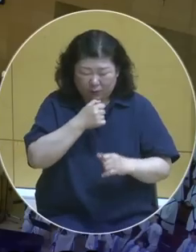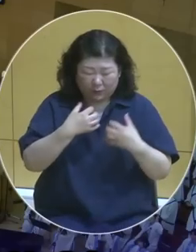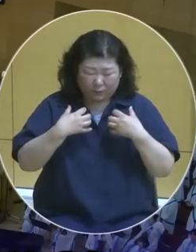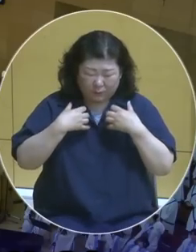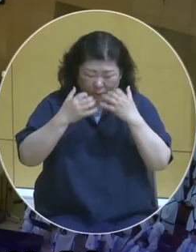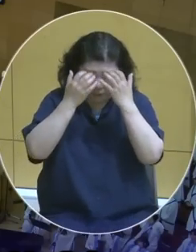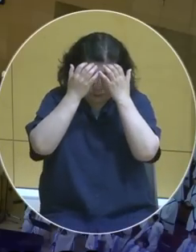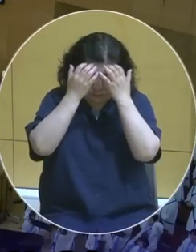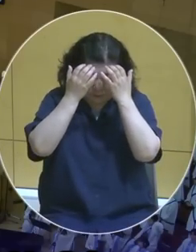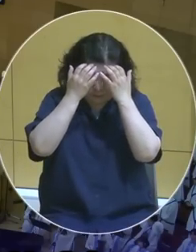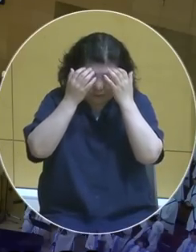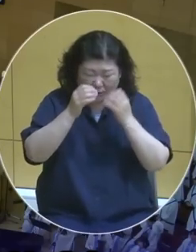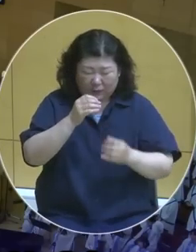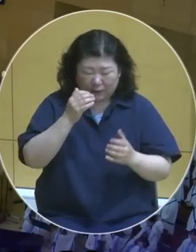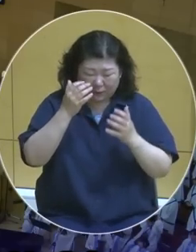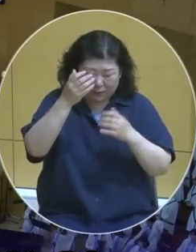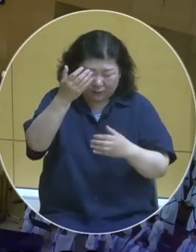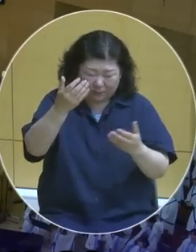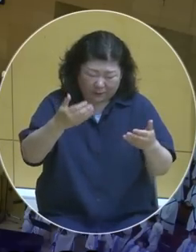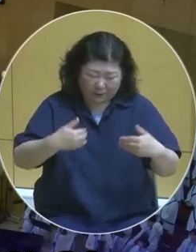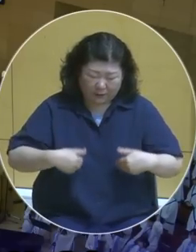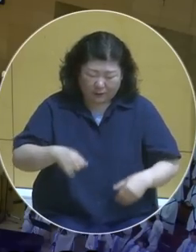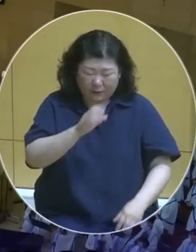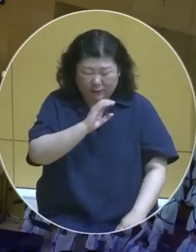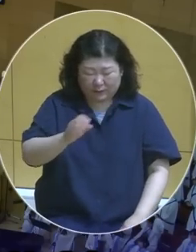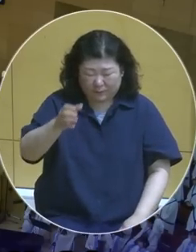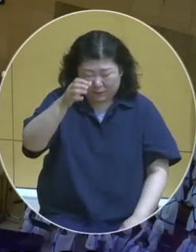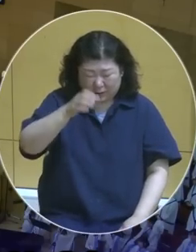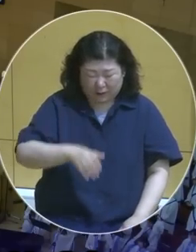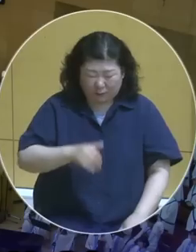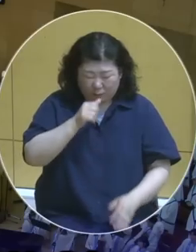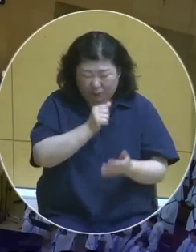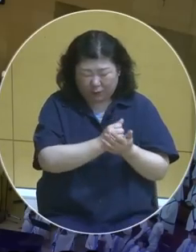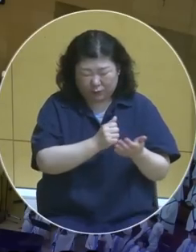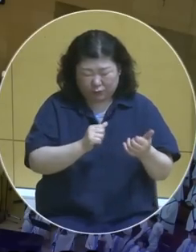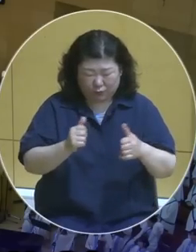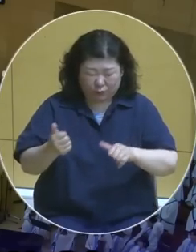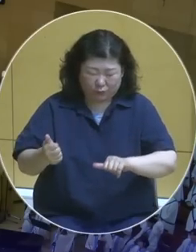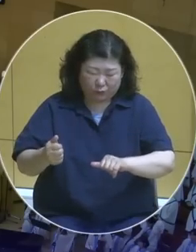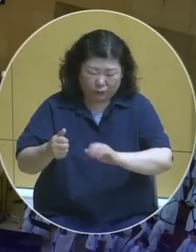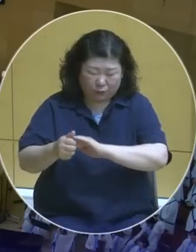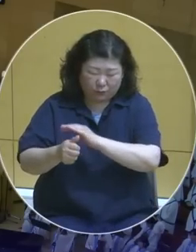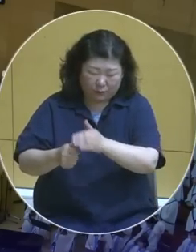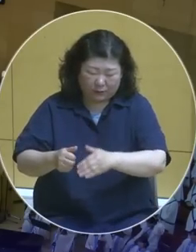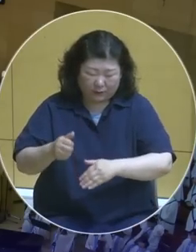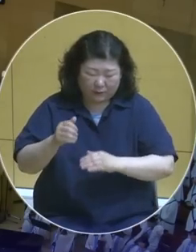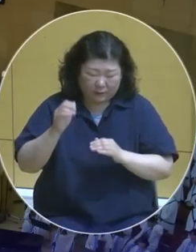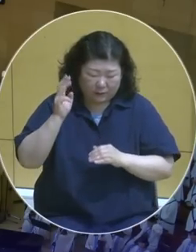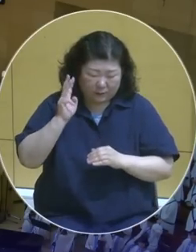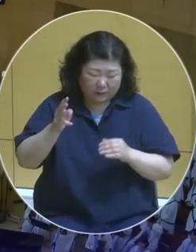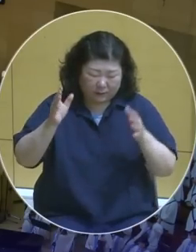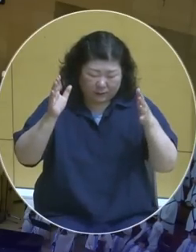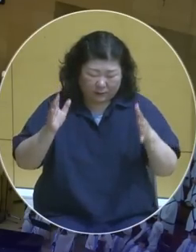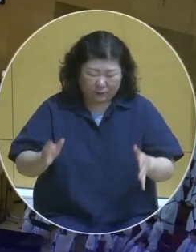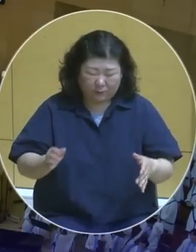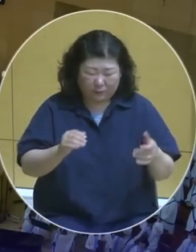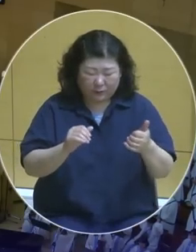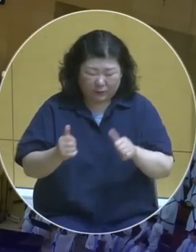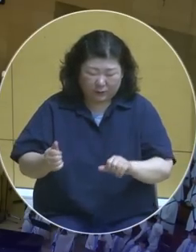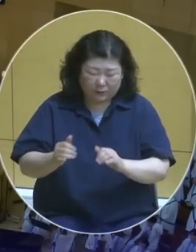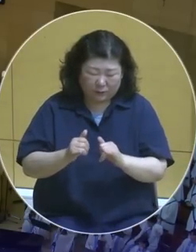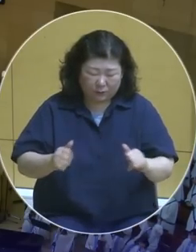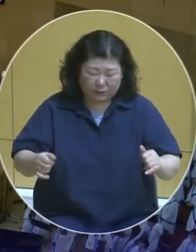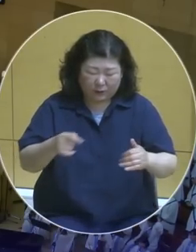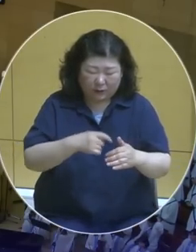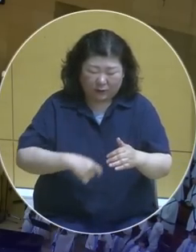나시고 본디오 빌라도에게 고난을 받아 십자가에 못 박혀 죽으시고 장사된 지 사흘